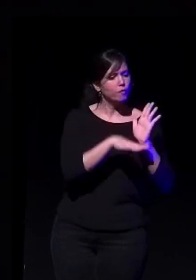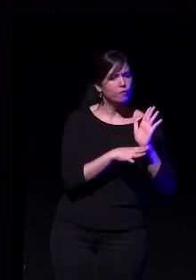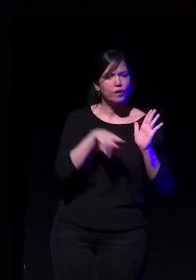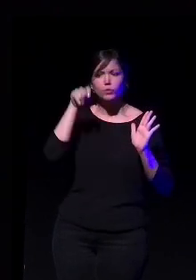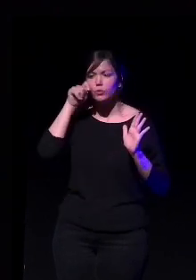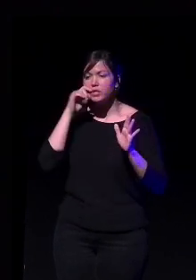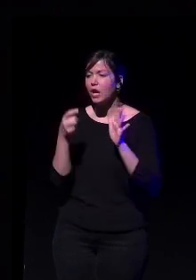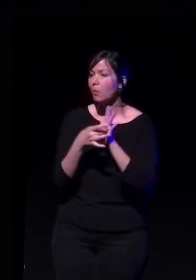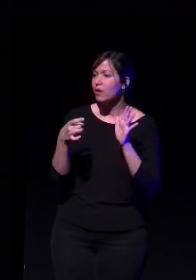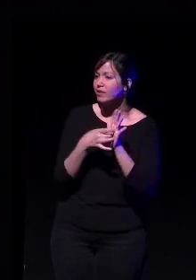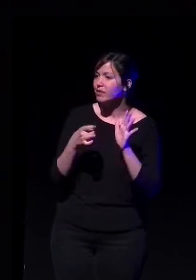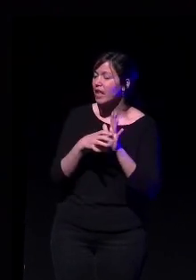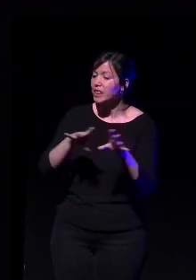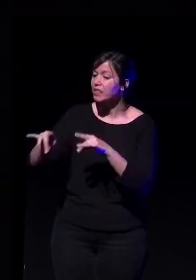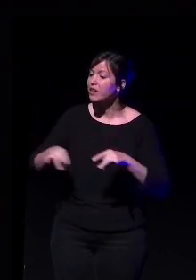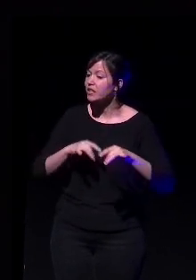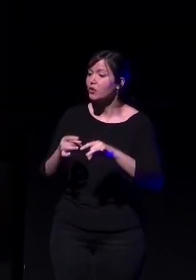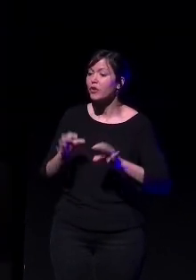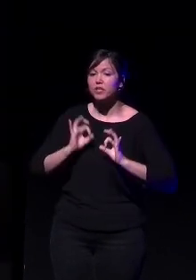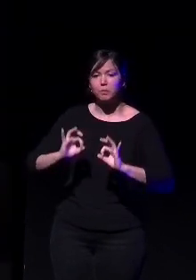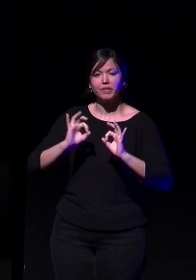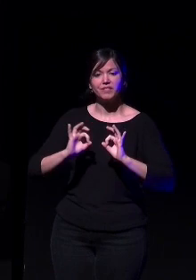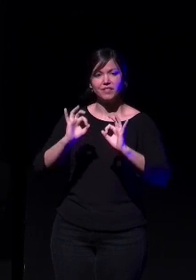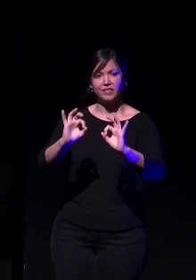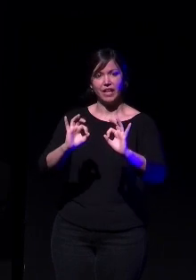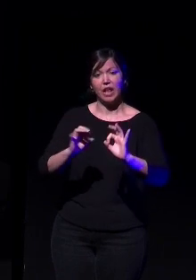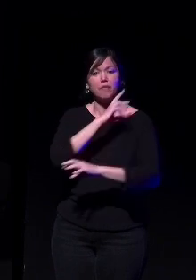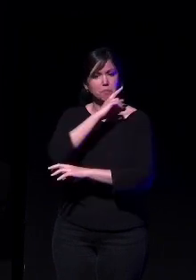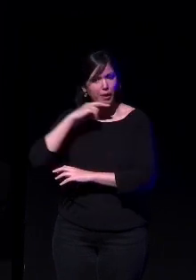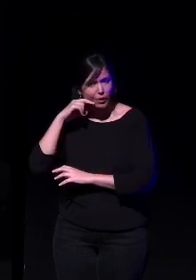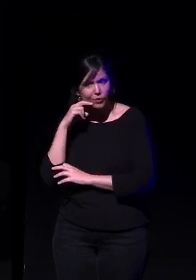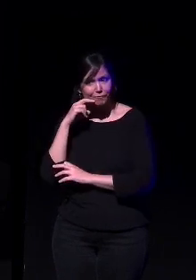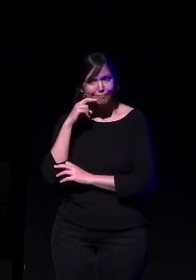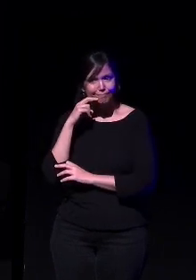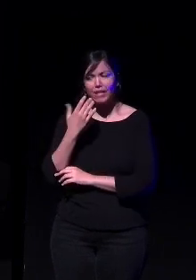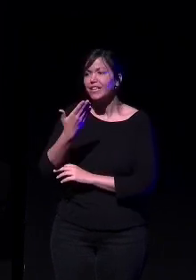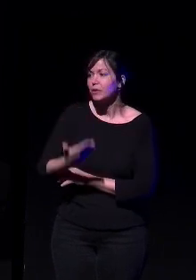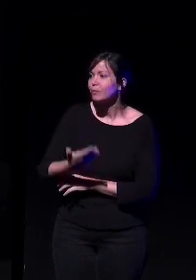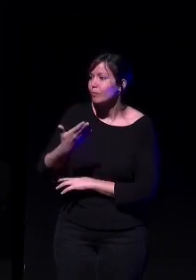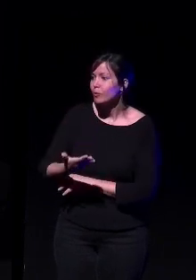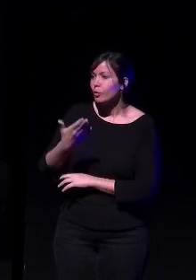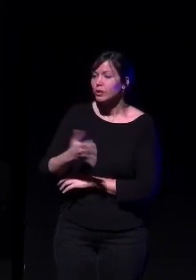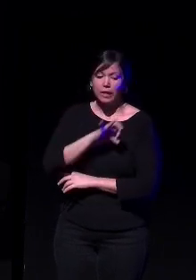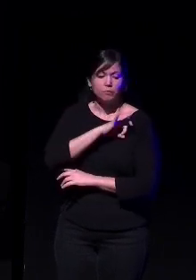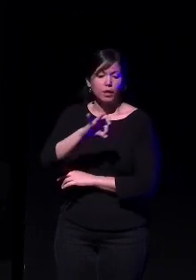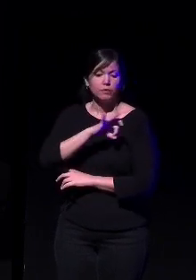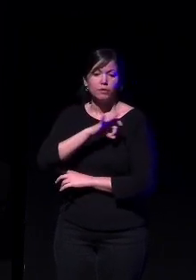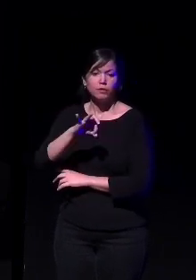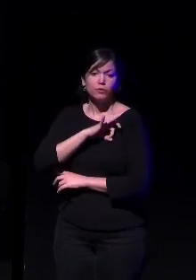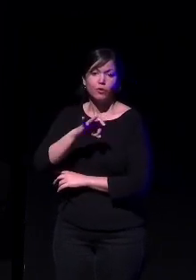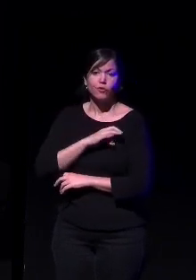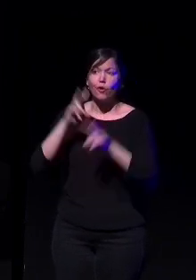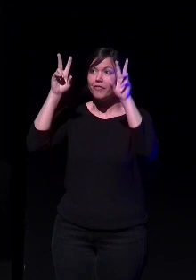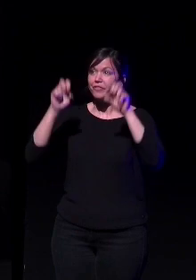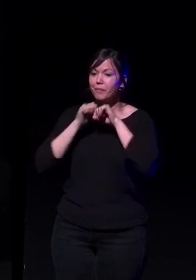qualitat del seu territori i sobretot dels seus valors. És importantíssim guardonar la tasca de